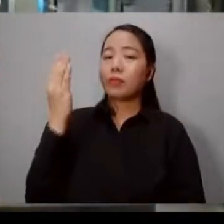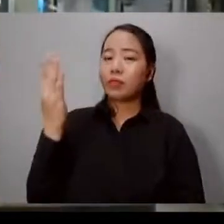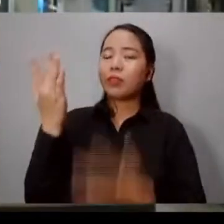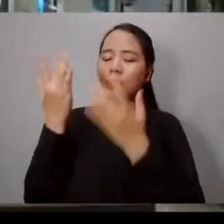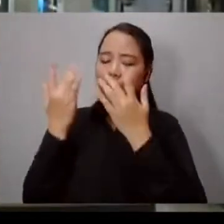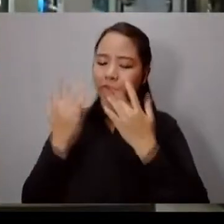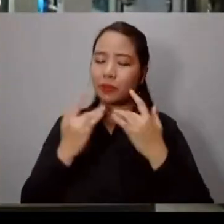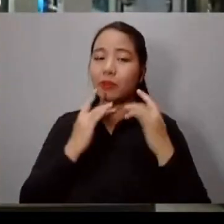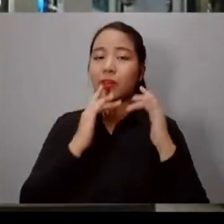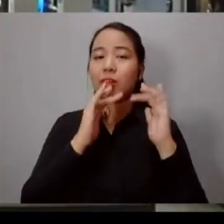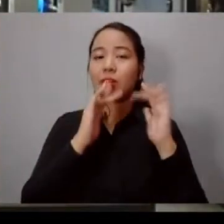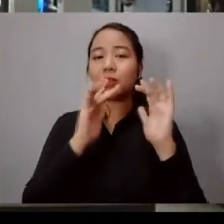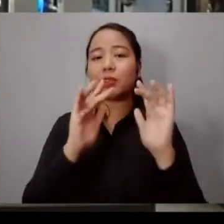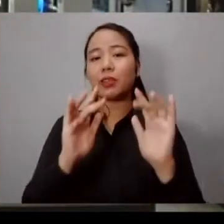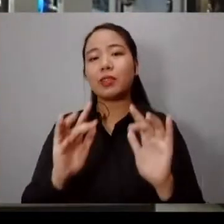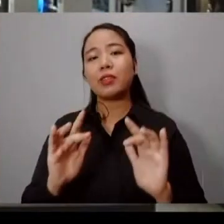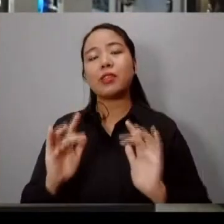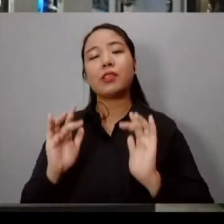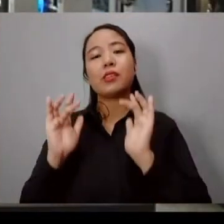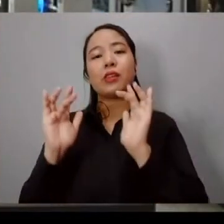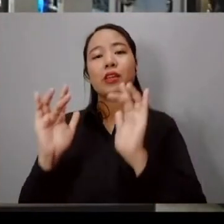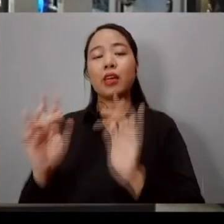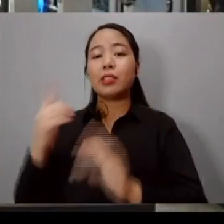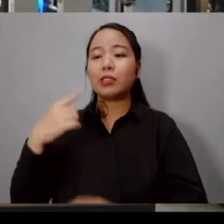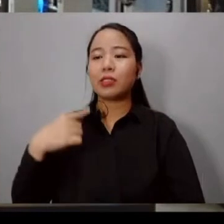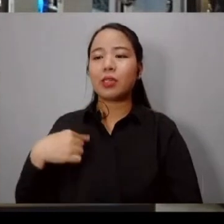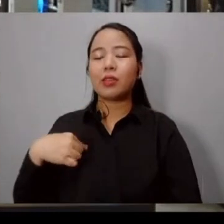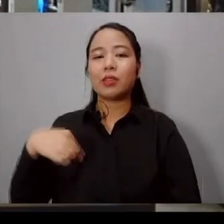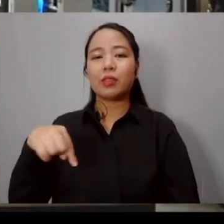maawa ka sa